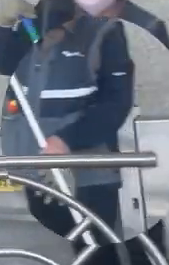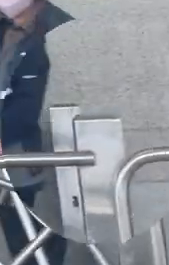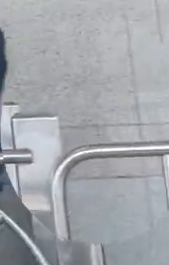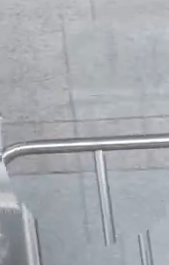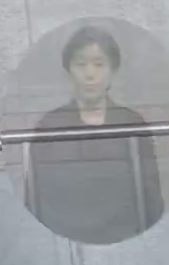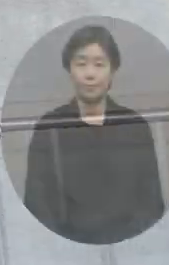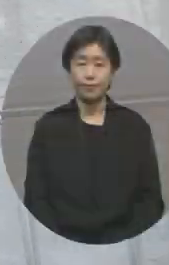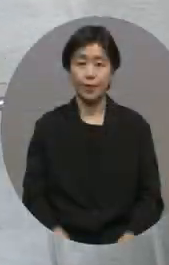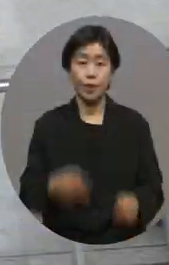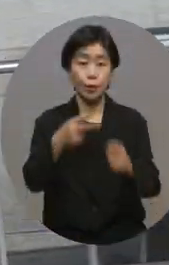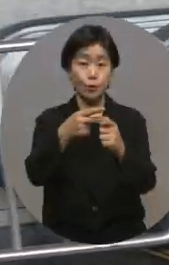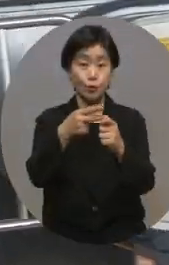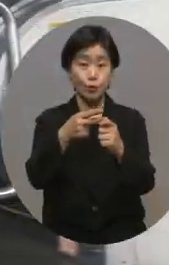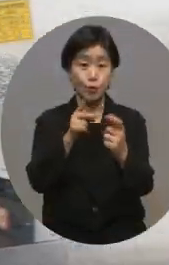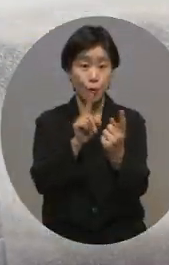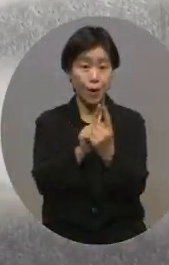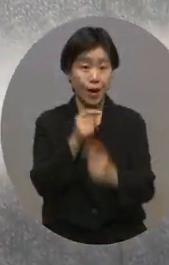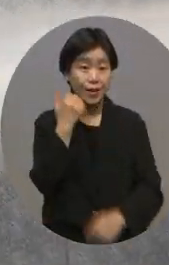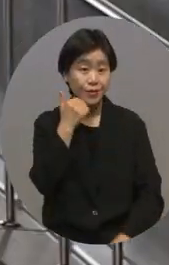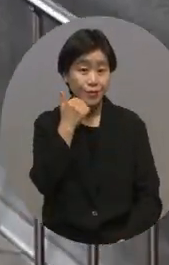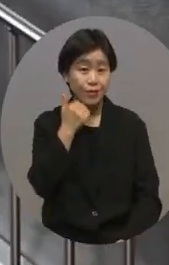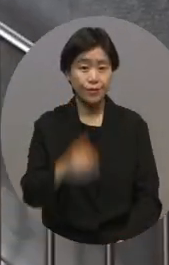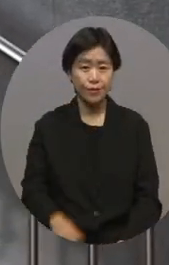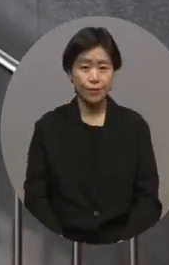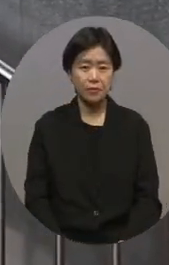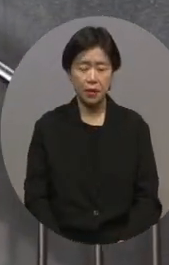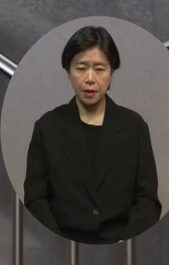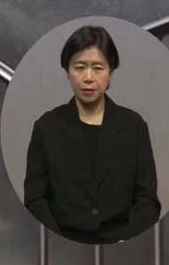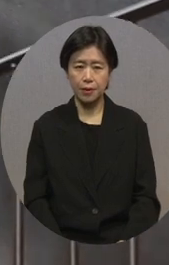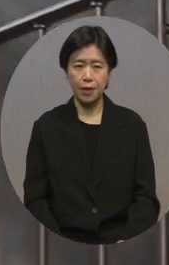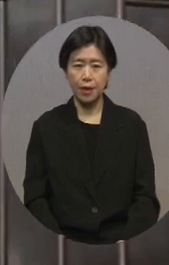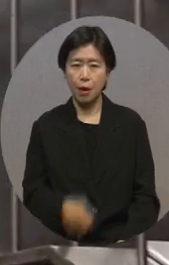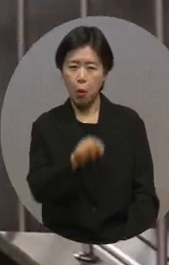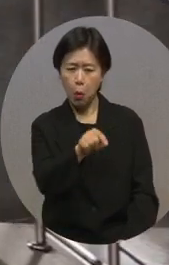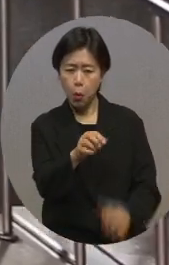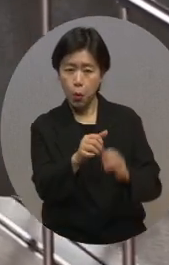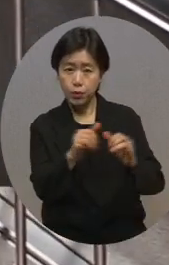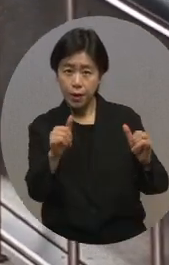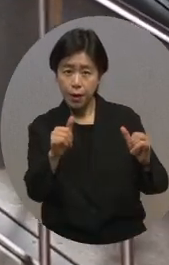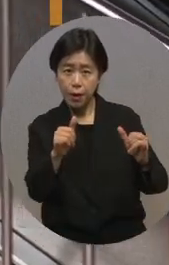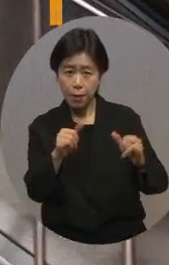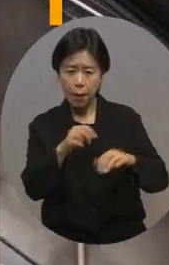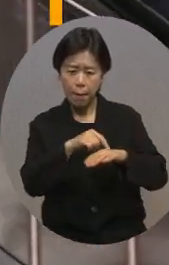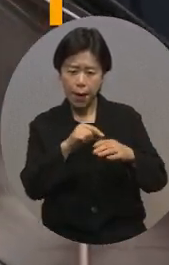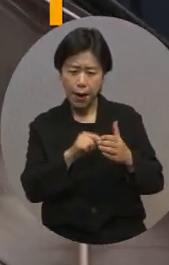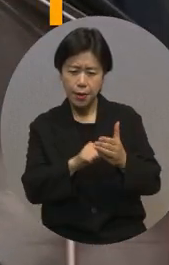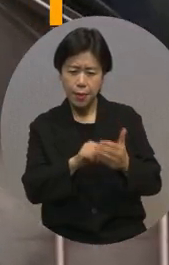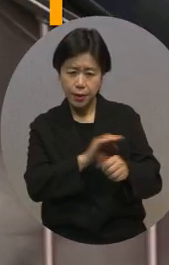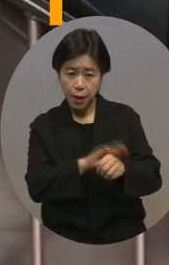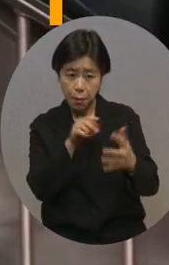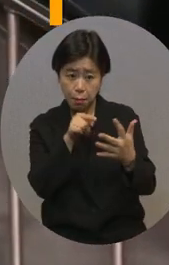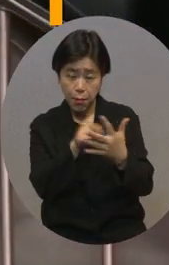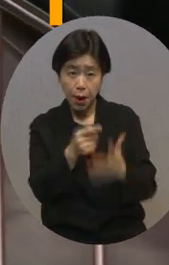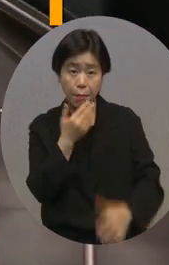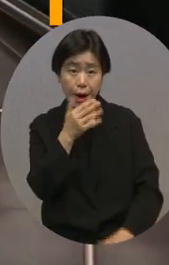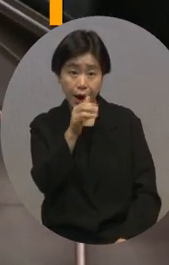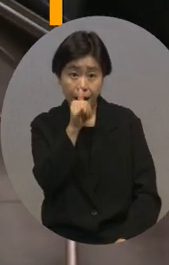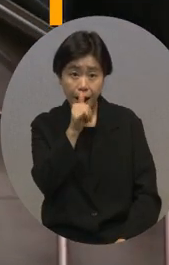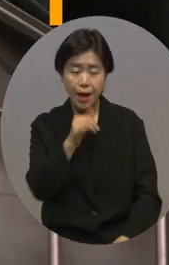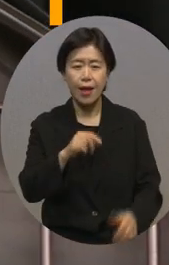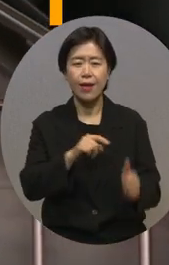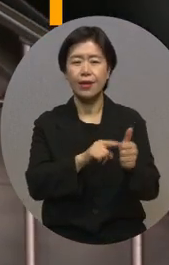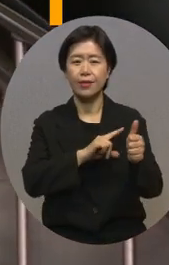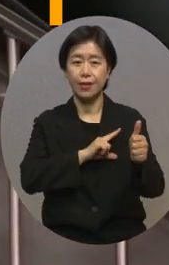두 번째 만나볼 주인공은요, 상대방의 진심을 울릴 줄 아는 잔잔하고 진솔한 매력의 소유자 박종원